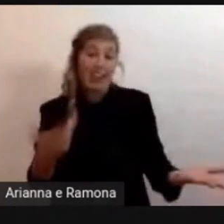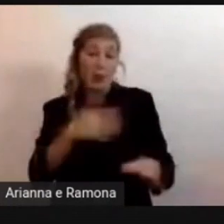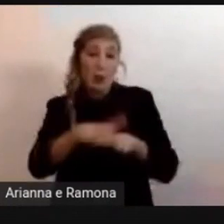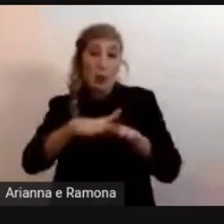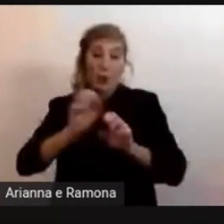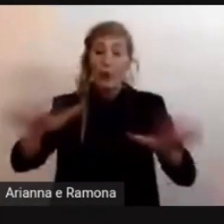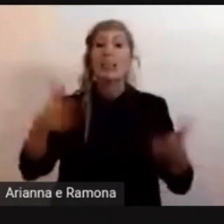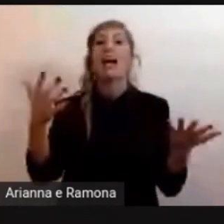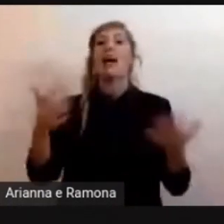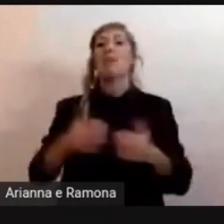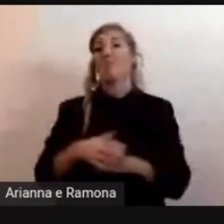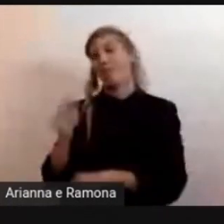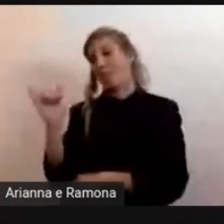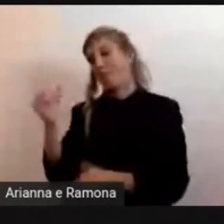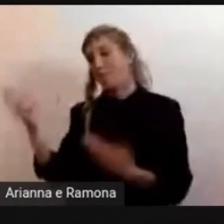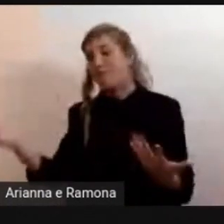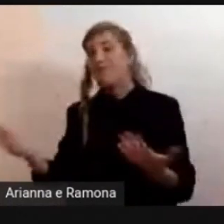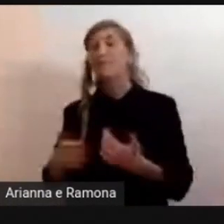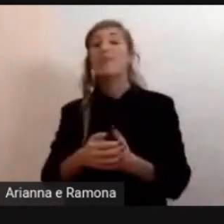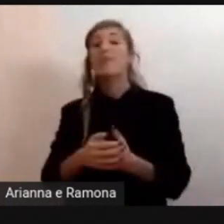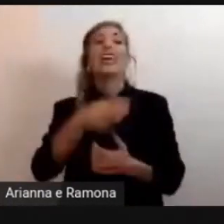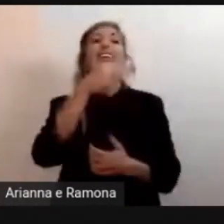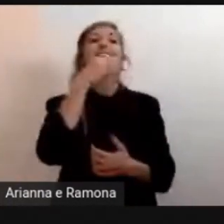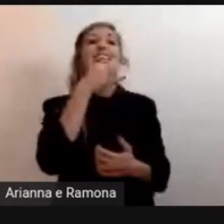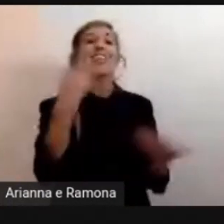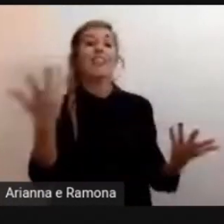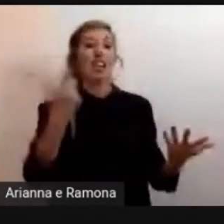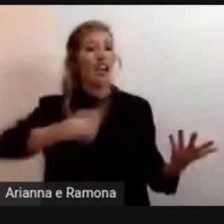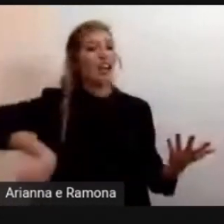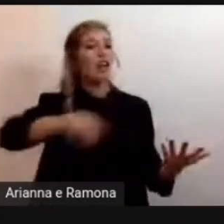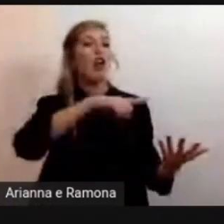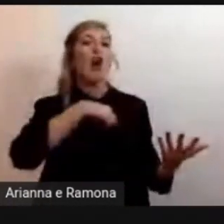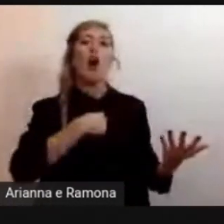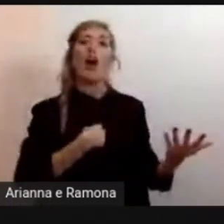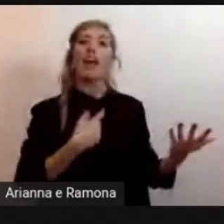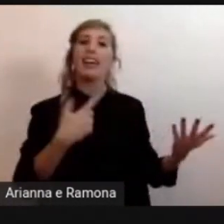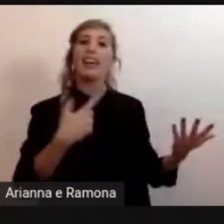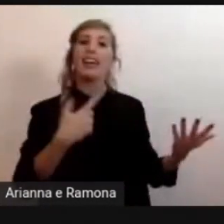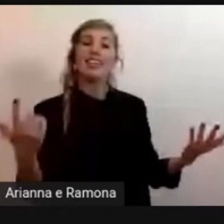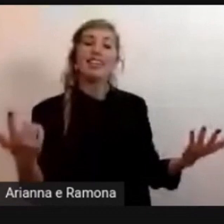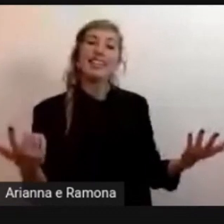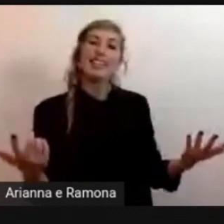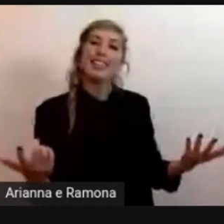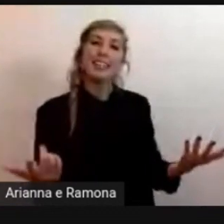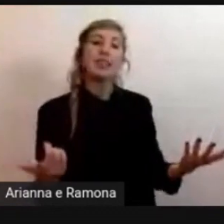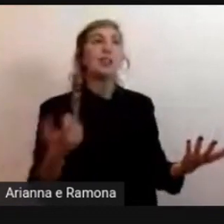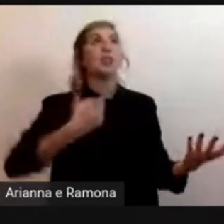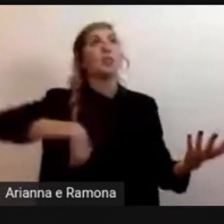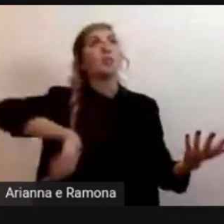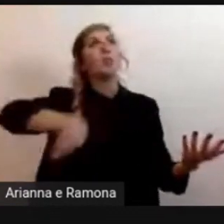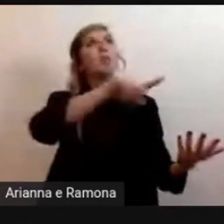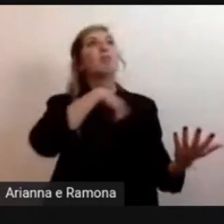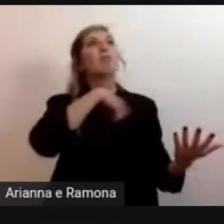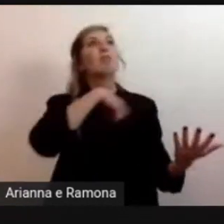ecco quindi noi siamo nella materia